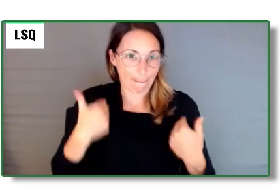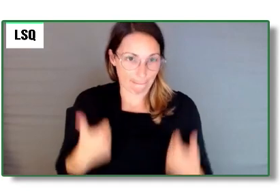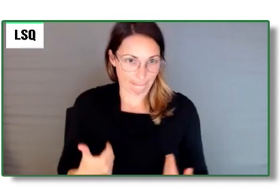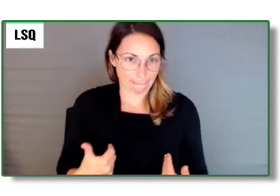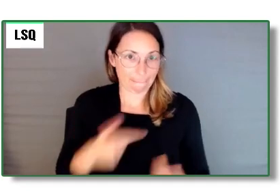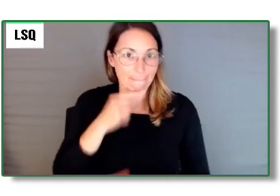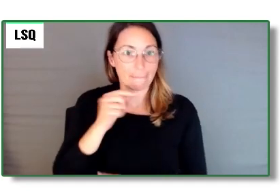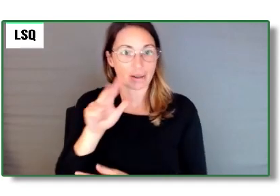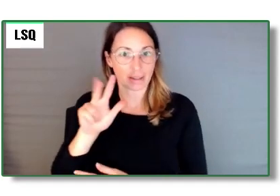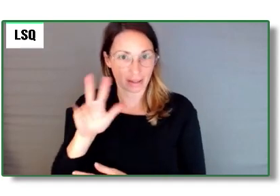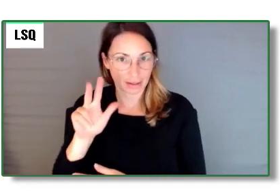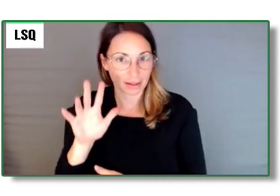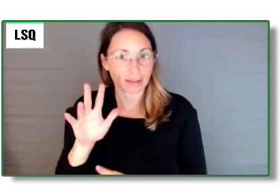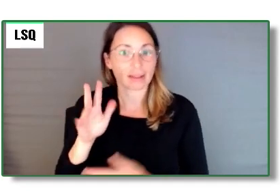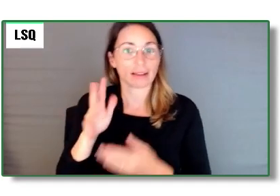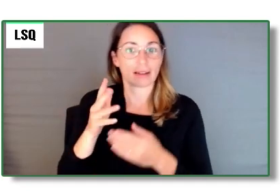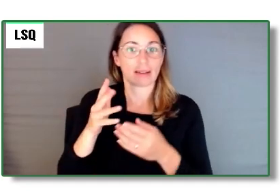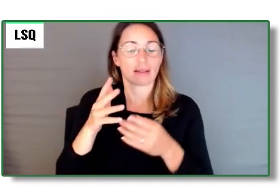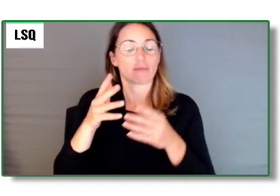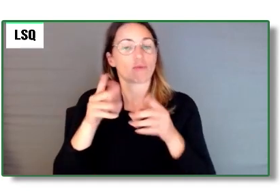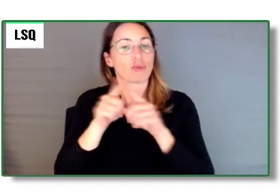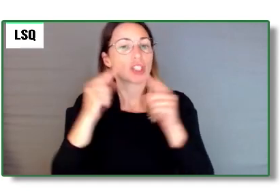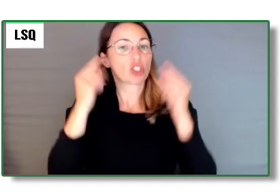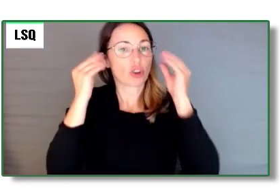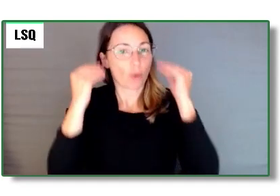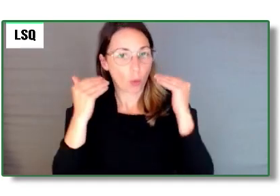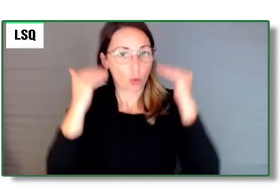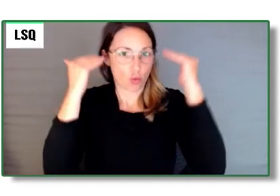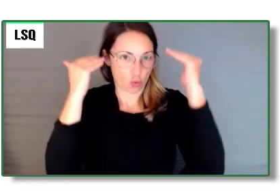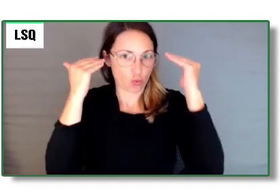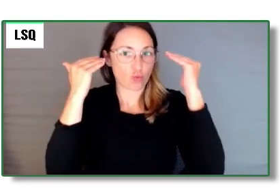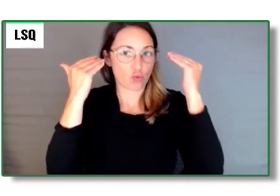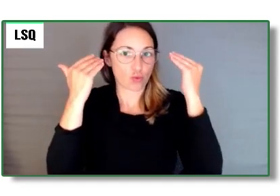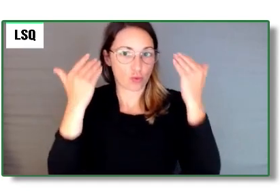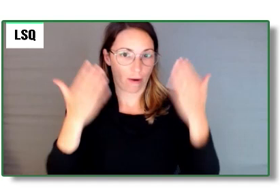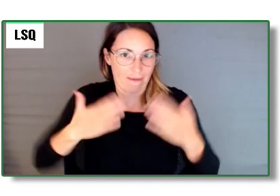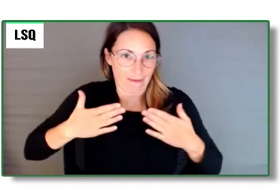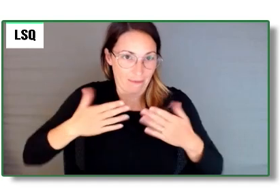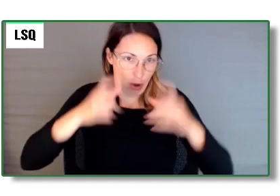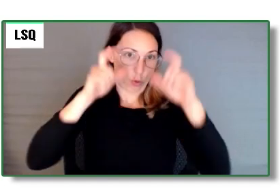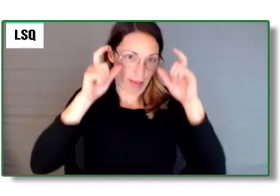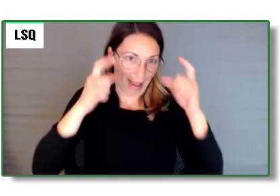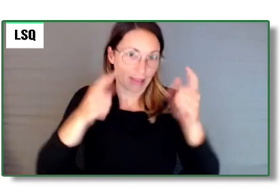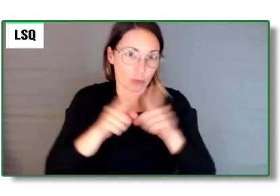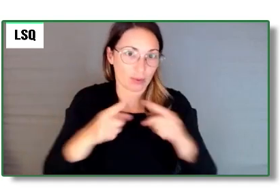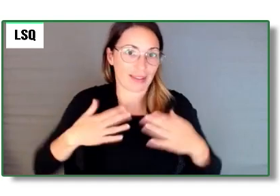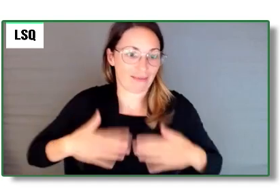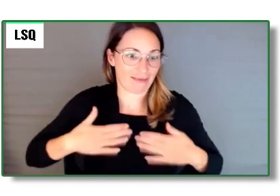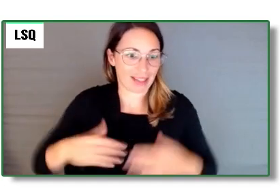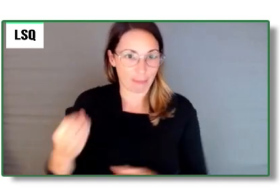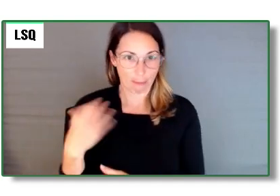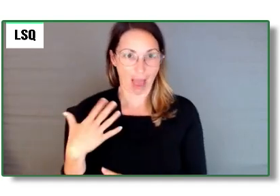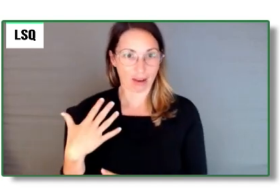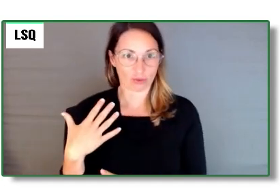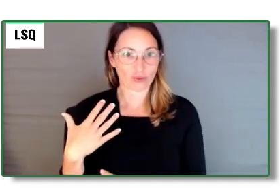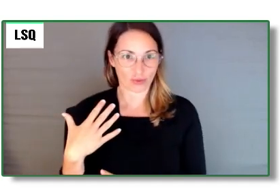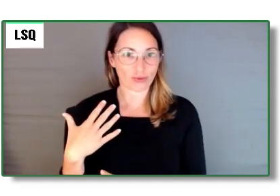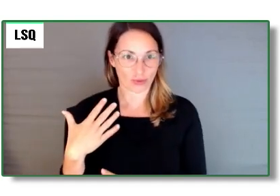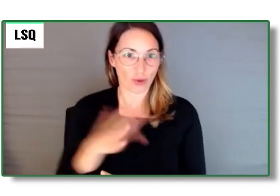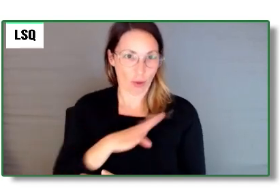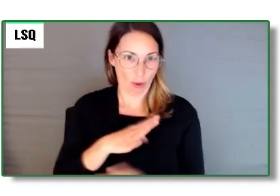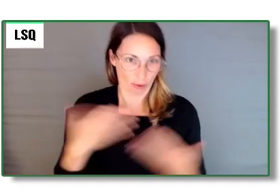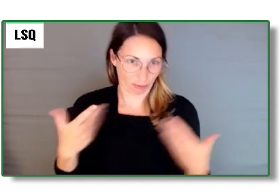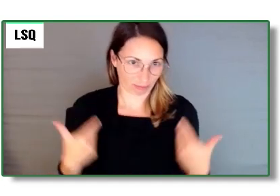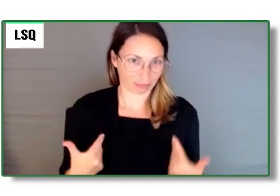je porte une veste blanche. Vous pouvez donc voir l'émission en